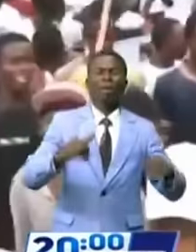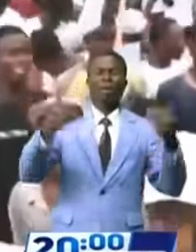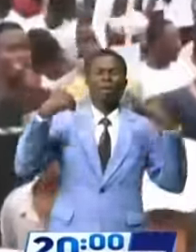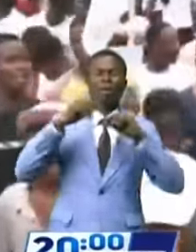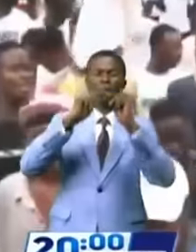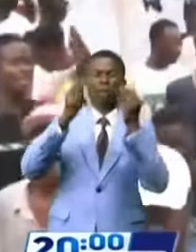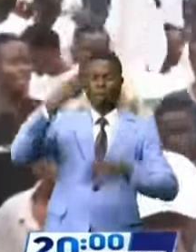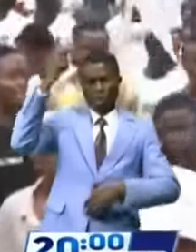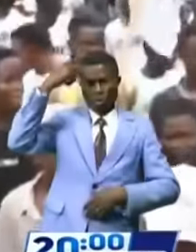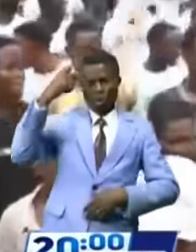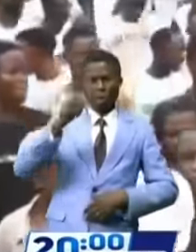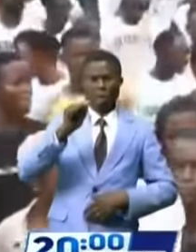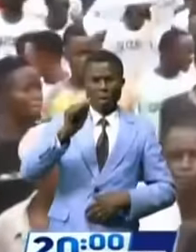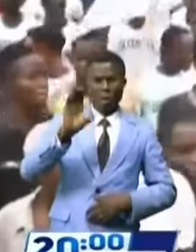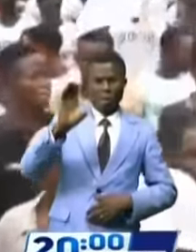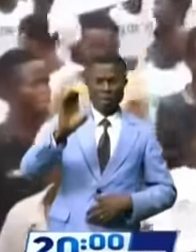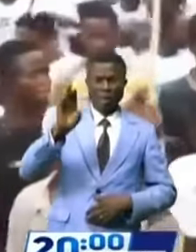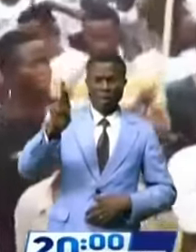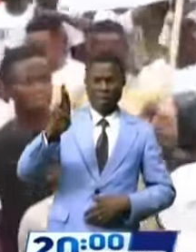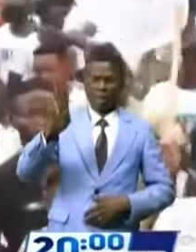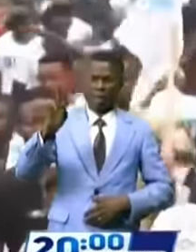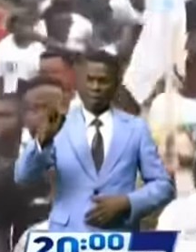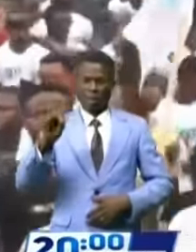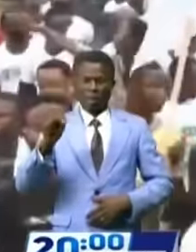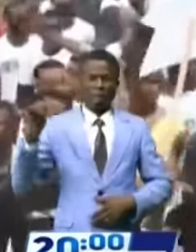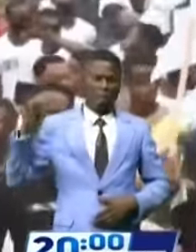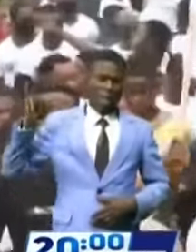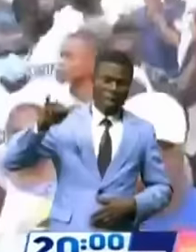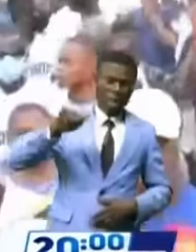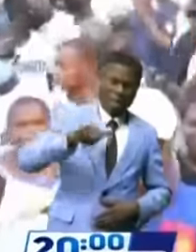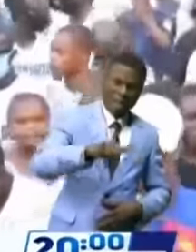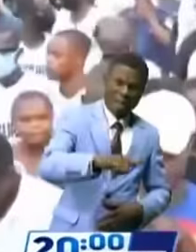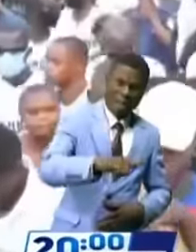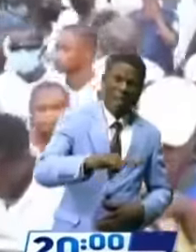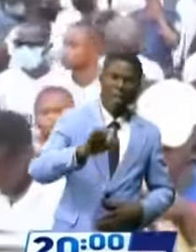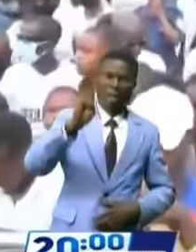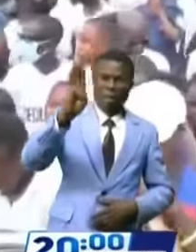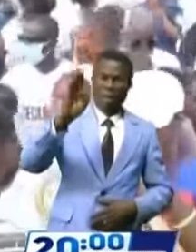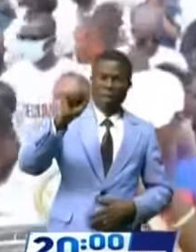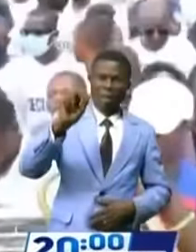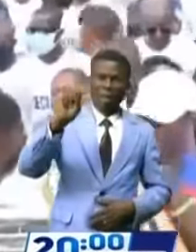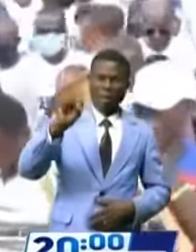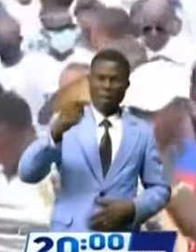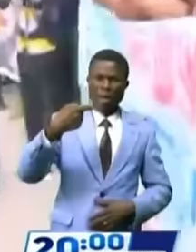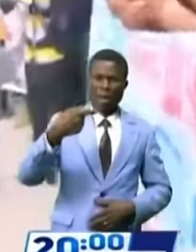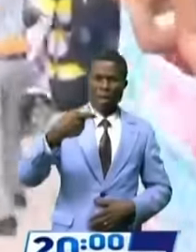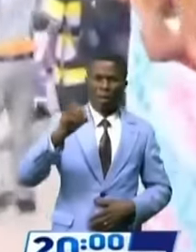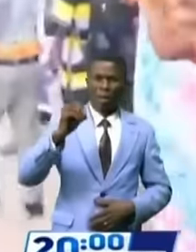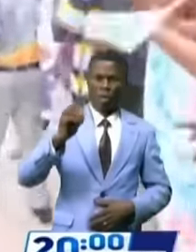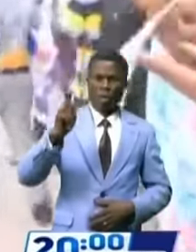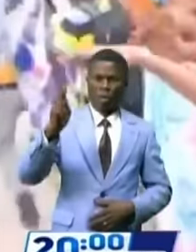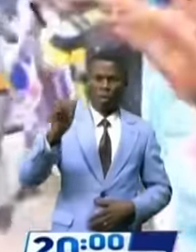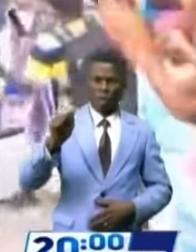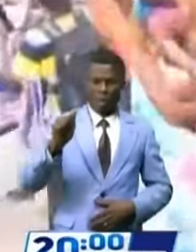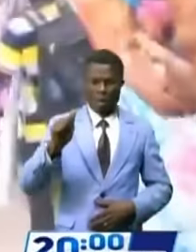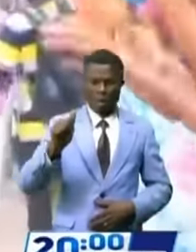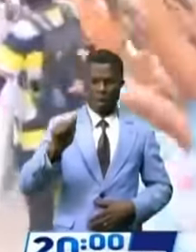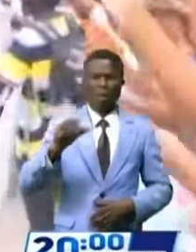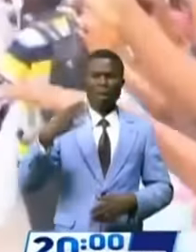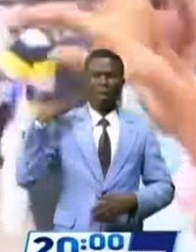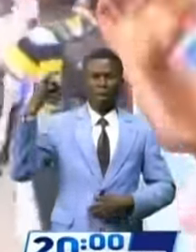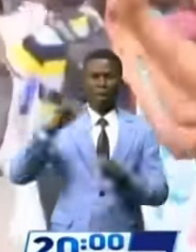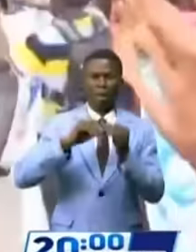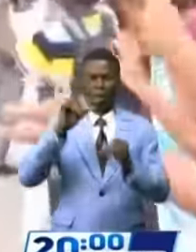regroupement politique ACRN. De l'aéroport de Bangoka à la 18e rue Kabondo, le candidat numéro 15